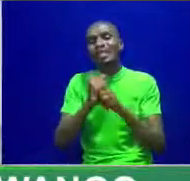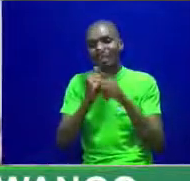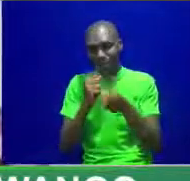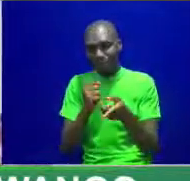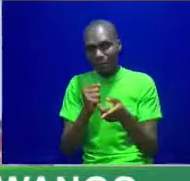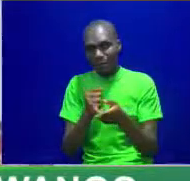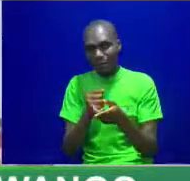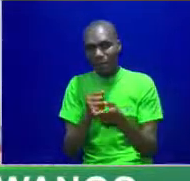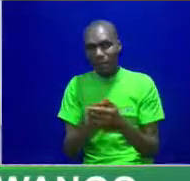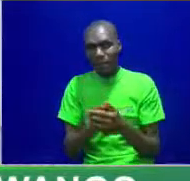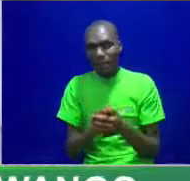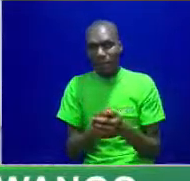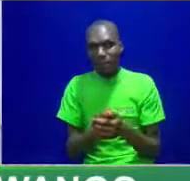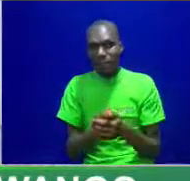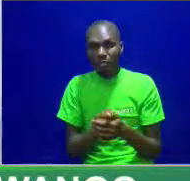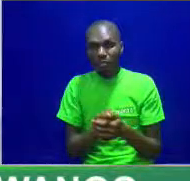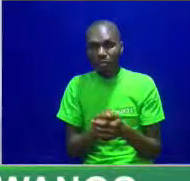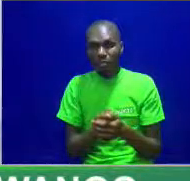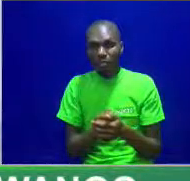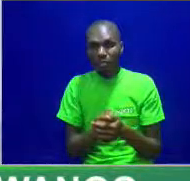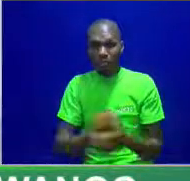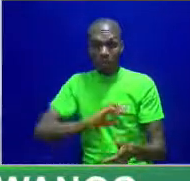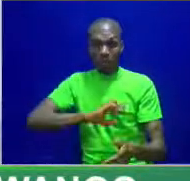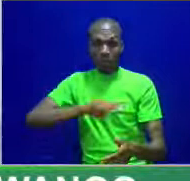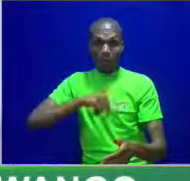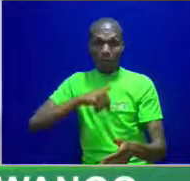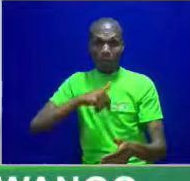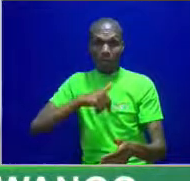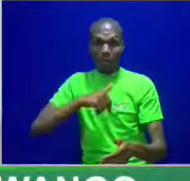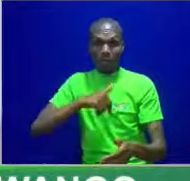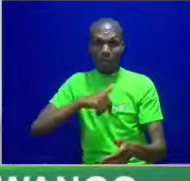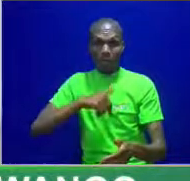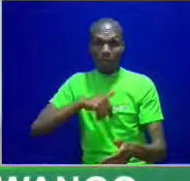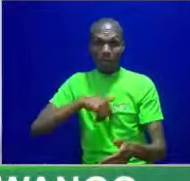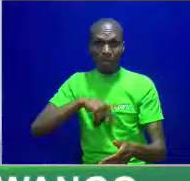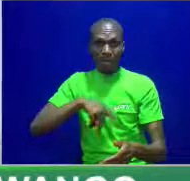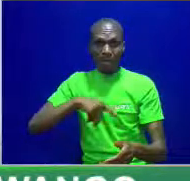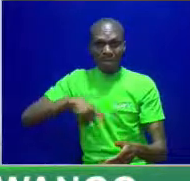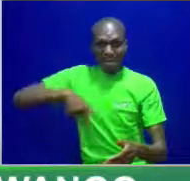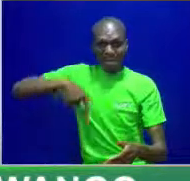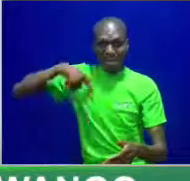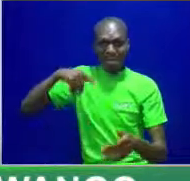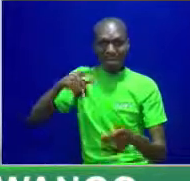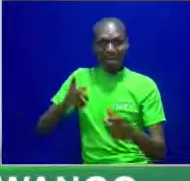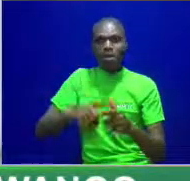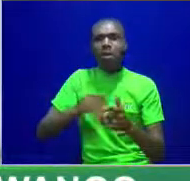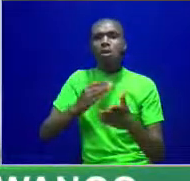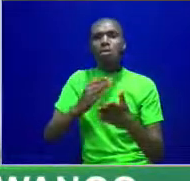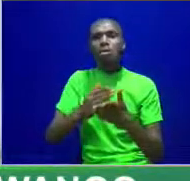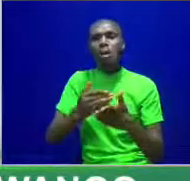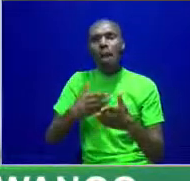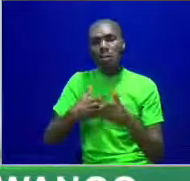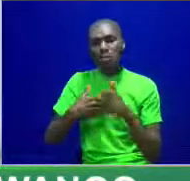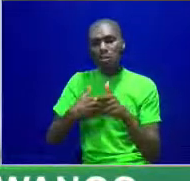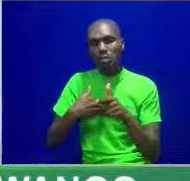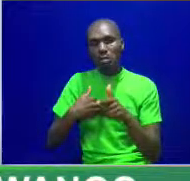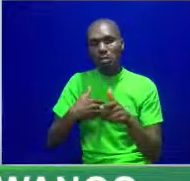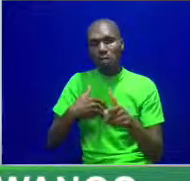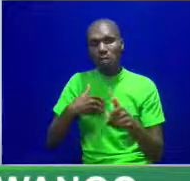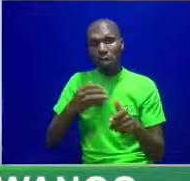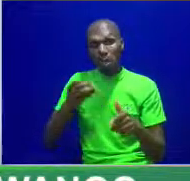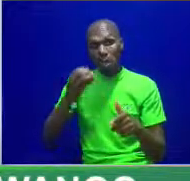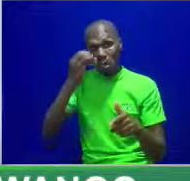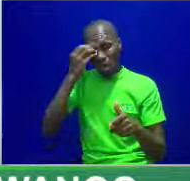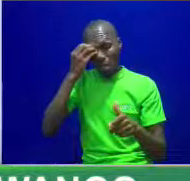eyes. So we took him to theater and we actually found out that the eyes were